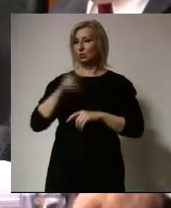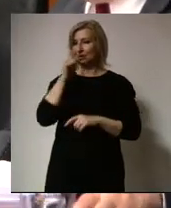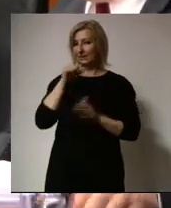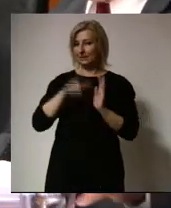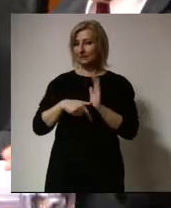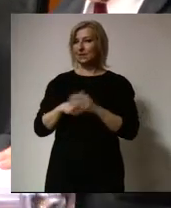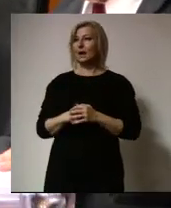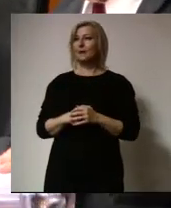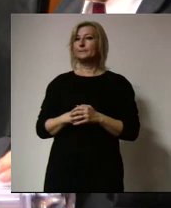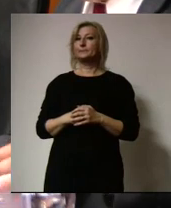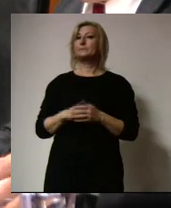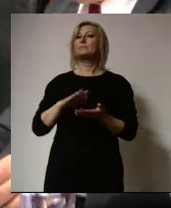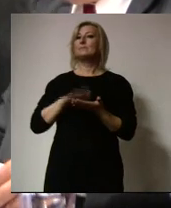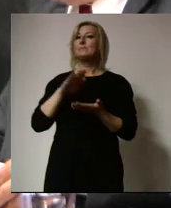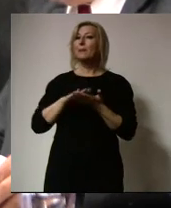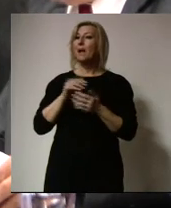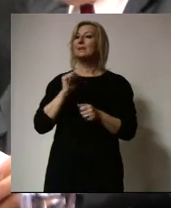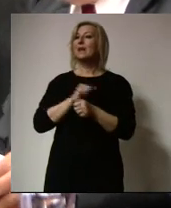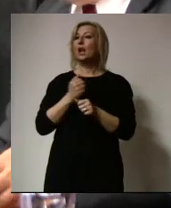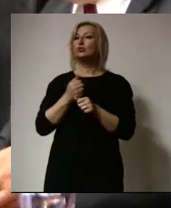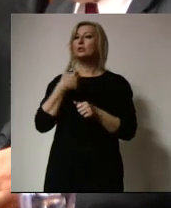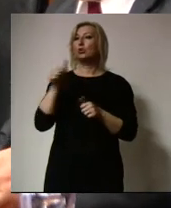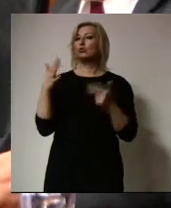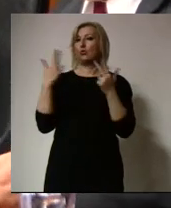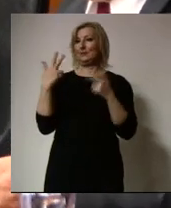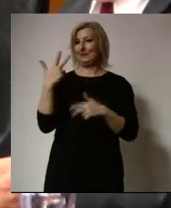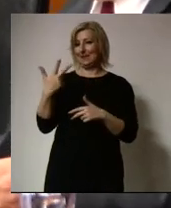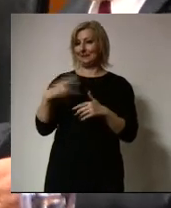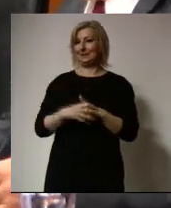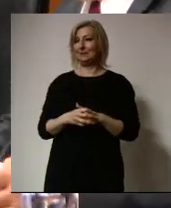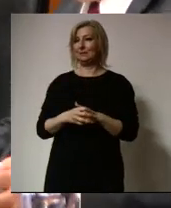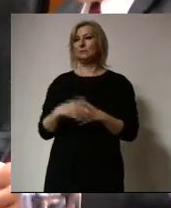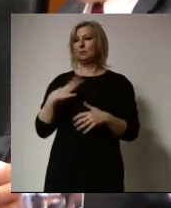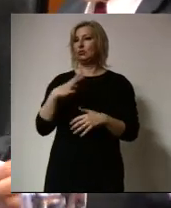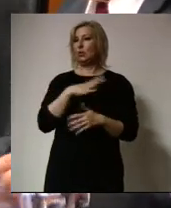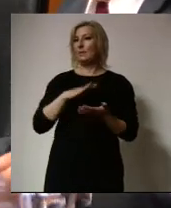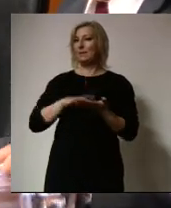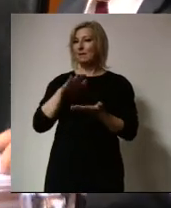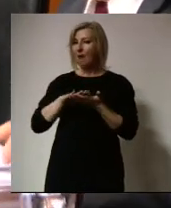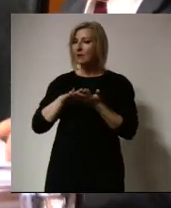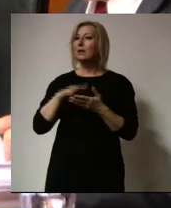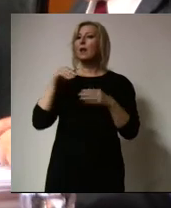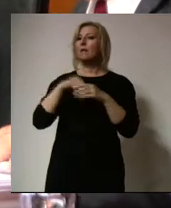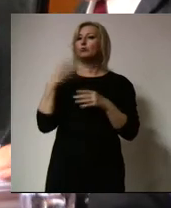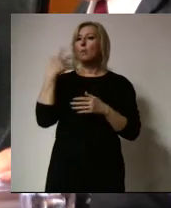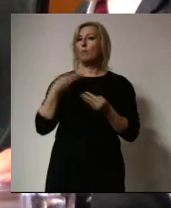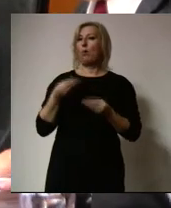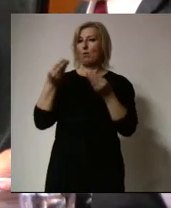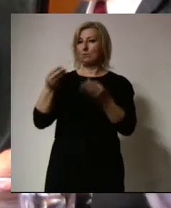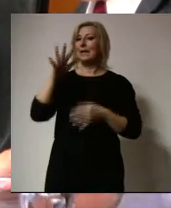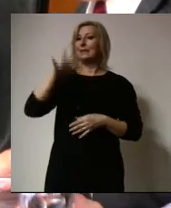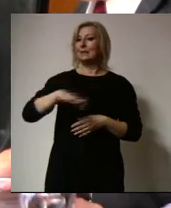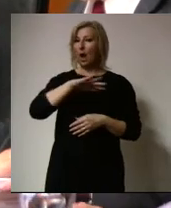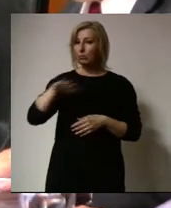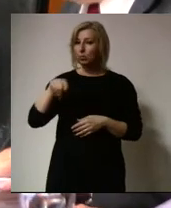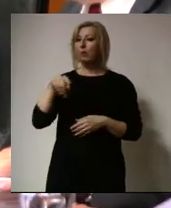Pod materiál je pod číslom 173. Ide o štandardný materiál predložený v tabuľkovej podobe. Uznesenia